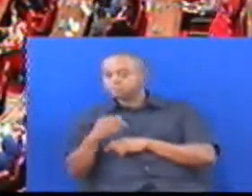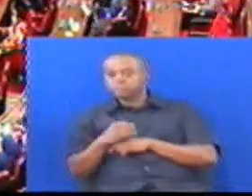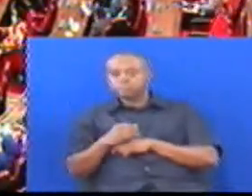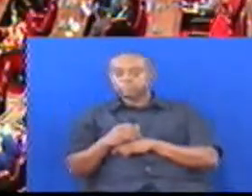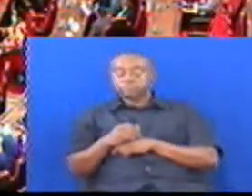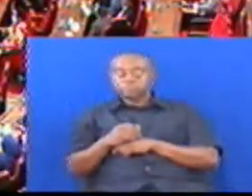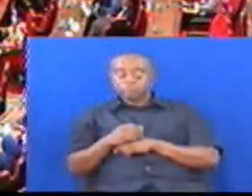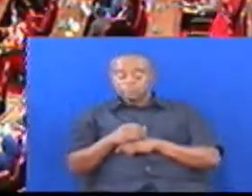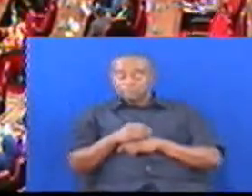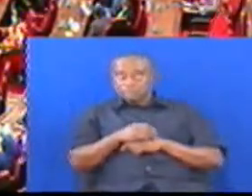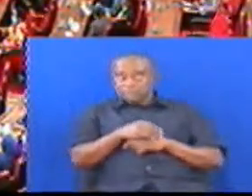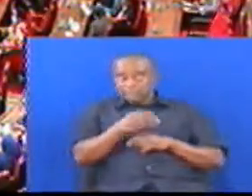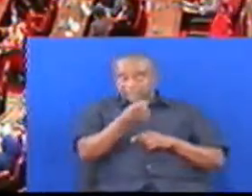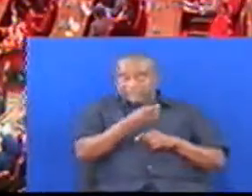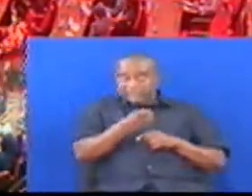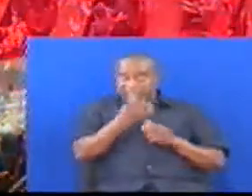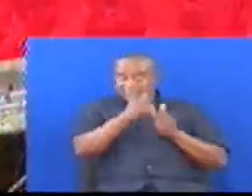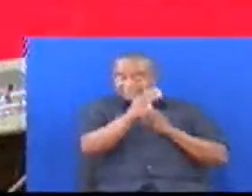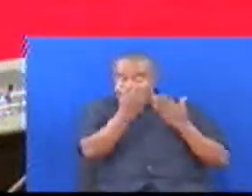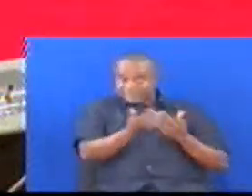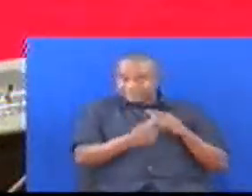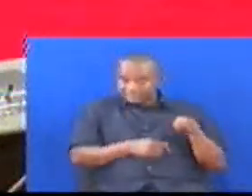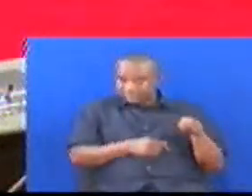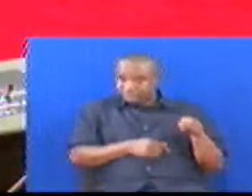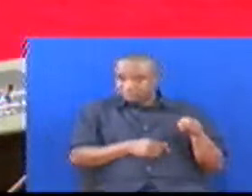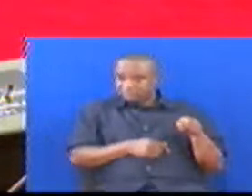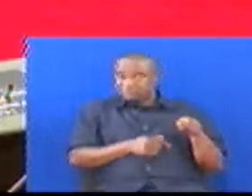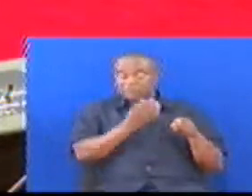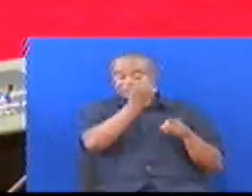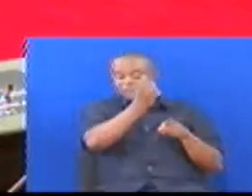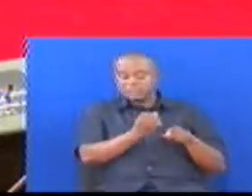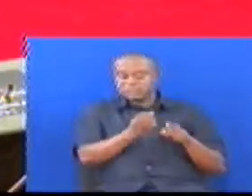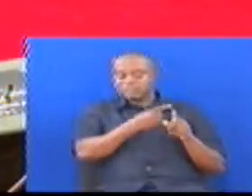thamani ya sasa ya deni la nje kwa mauzo ya nje ni